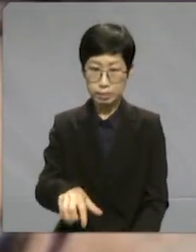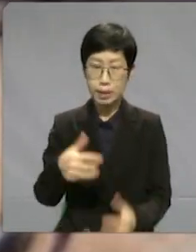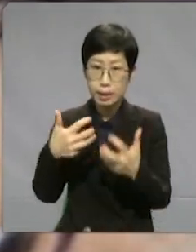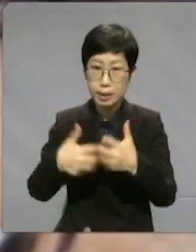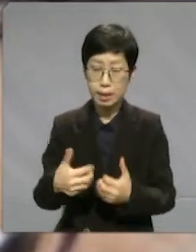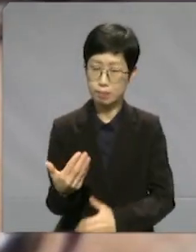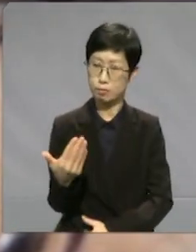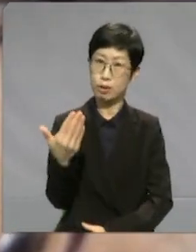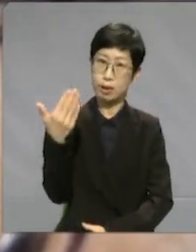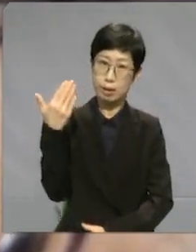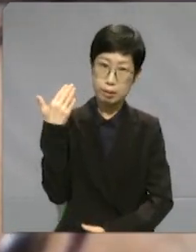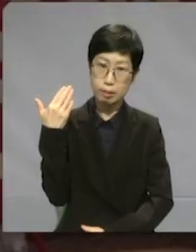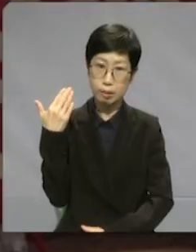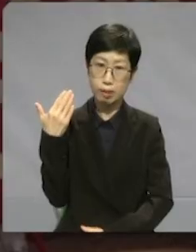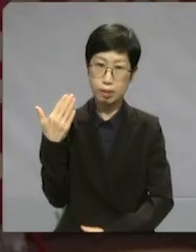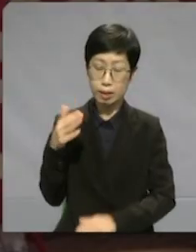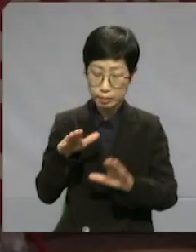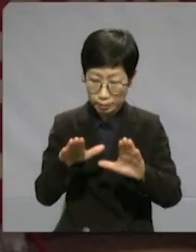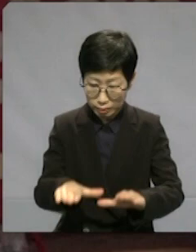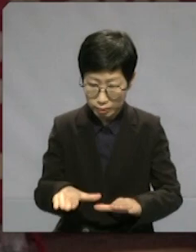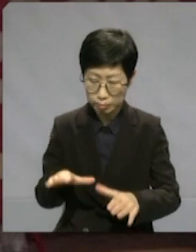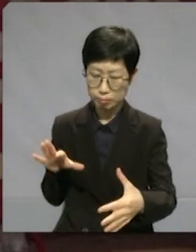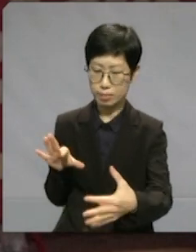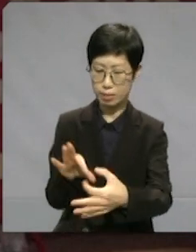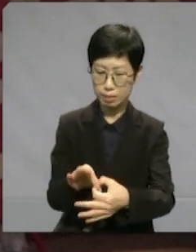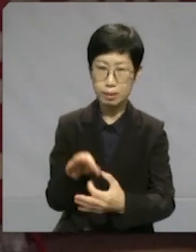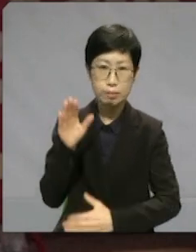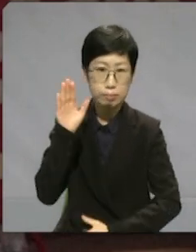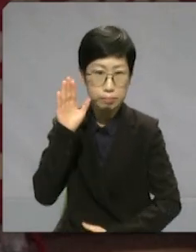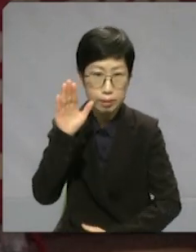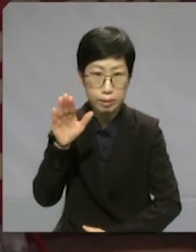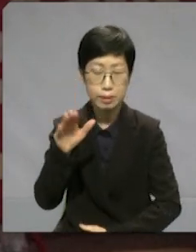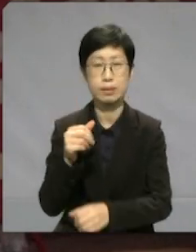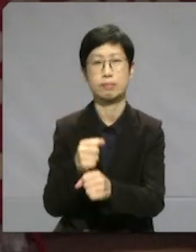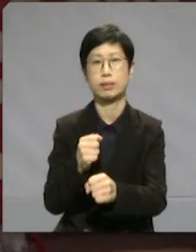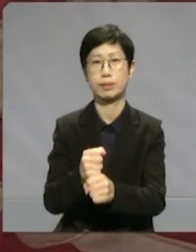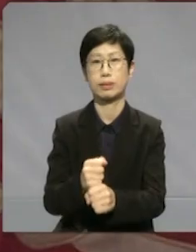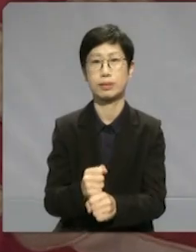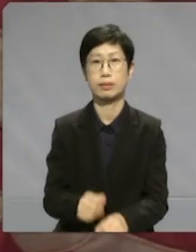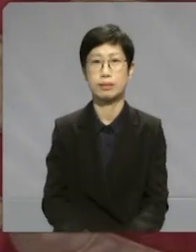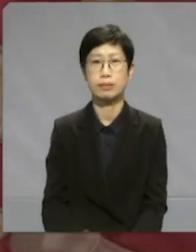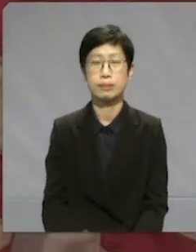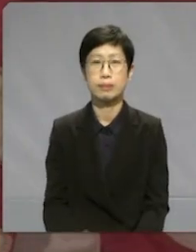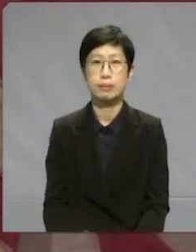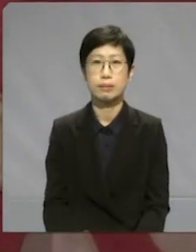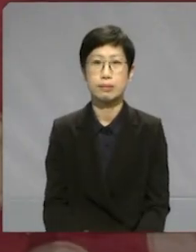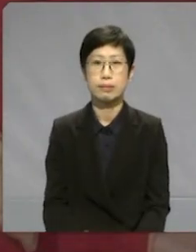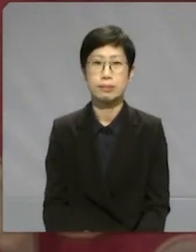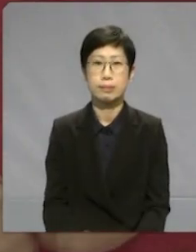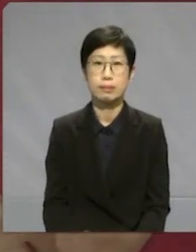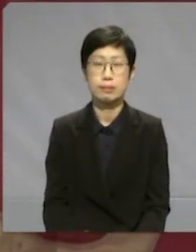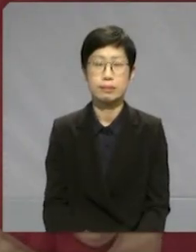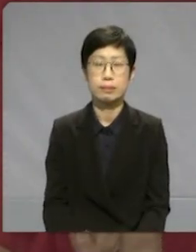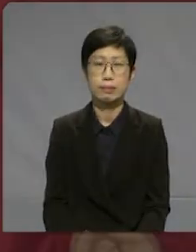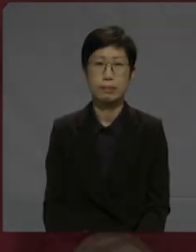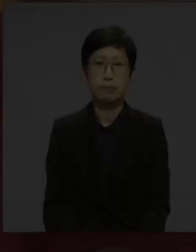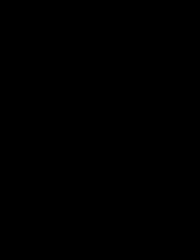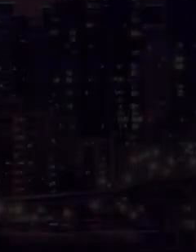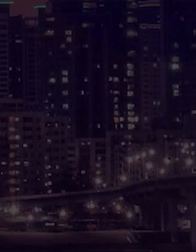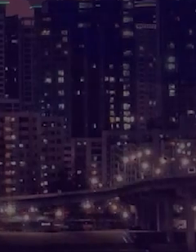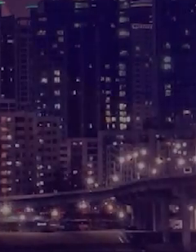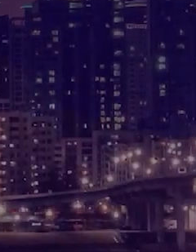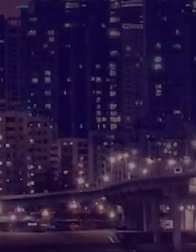과거를 날실로 현재를 시실로 삼아 미래를 짜고 있습니다 월드뉴스 유영입니다